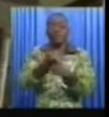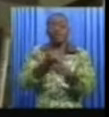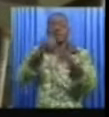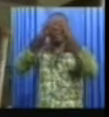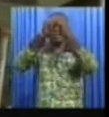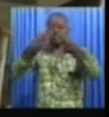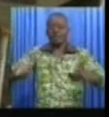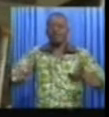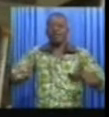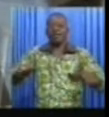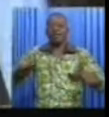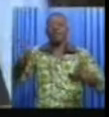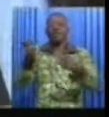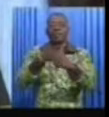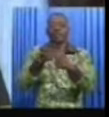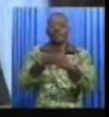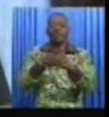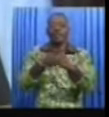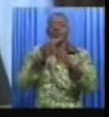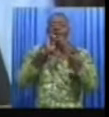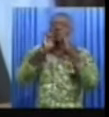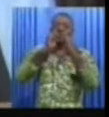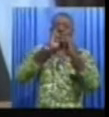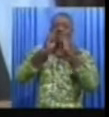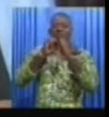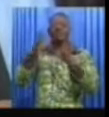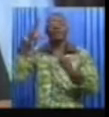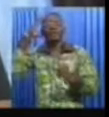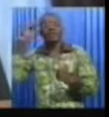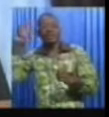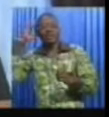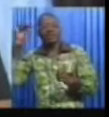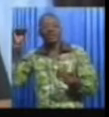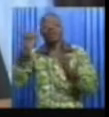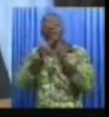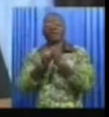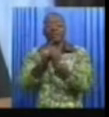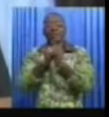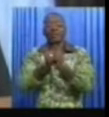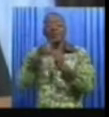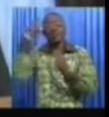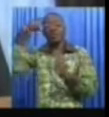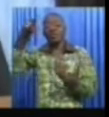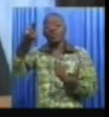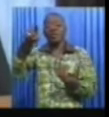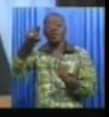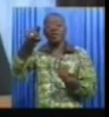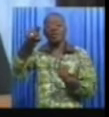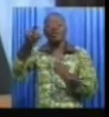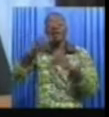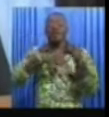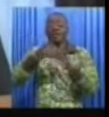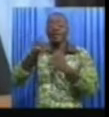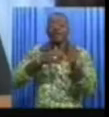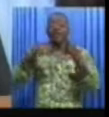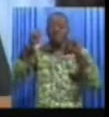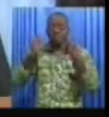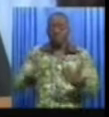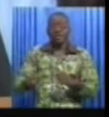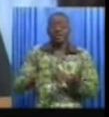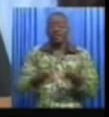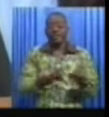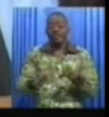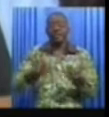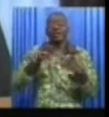c'est d'abord pour échanger leurs expériences respectives, donc afin qu'on puisse harmoniser les